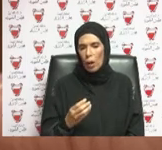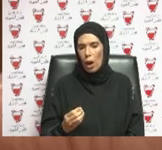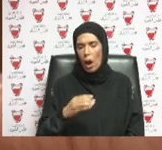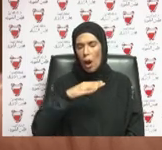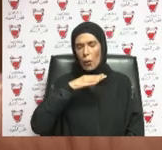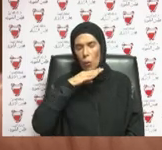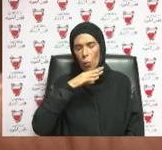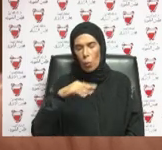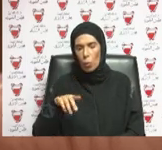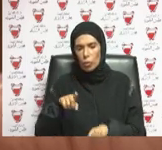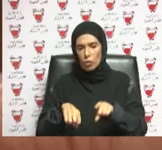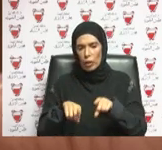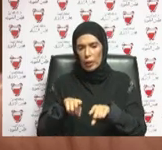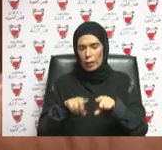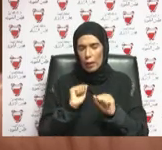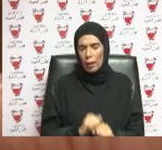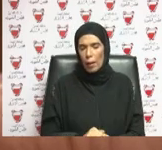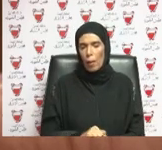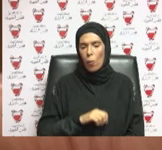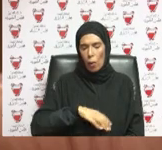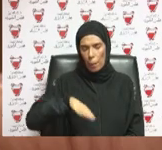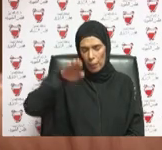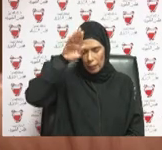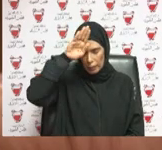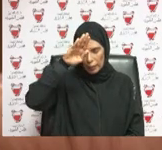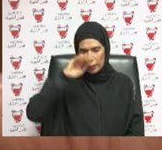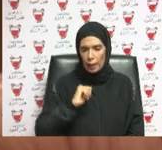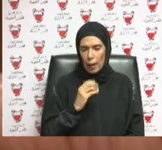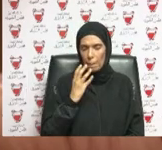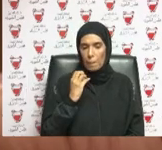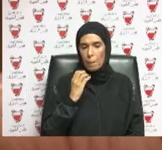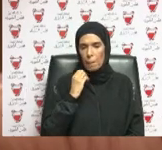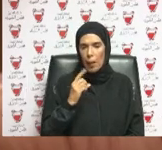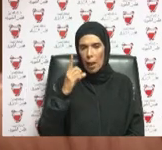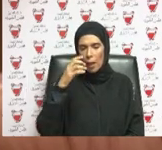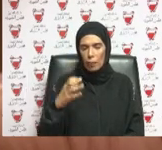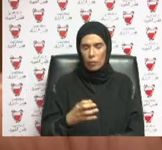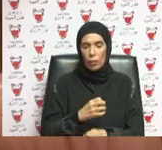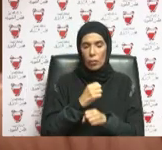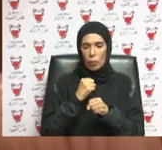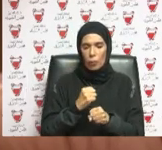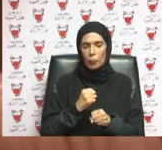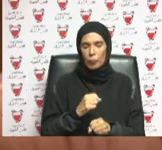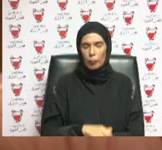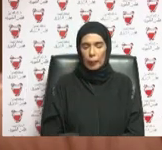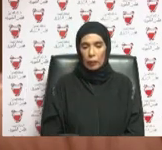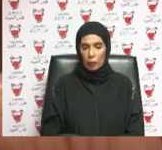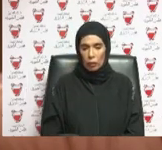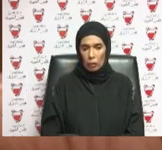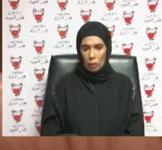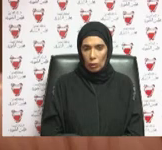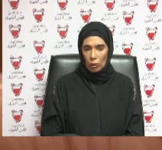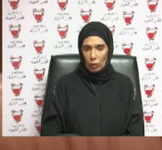عيسى بن سلمان ومليكنا حمد بن عيسى حفظه الله وأبقاه، فكان